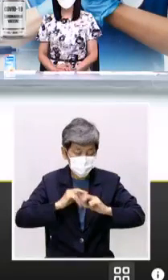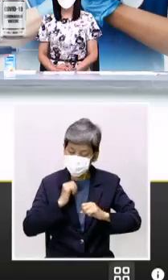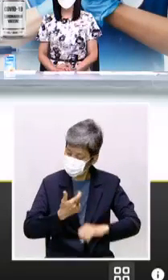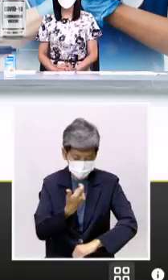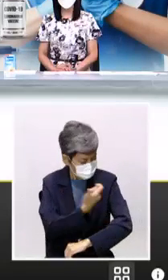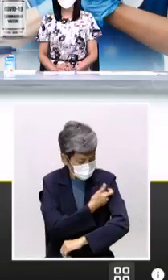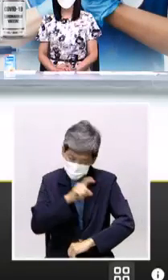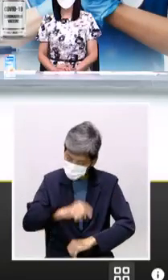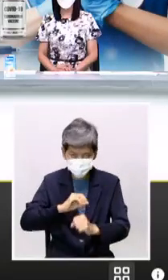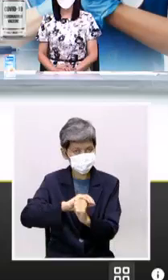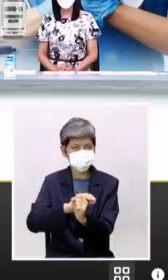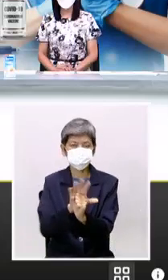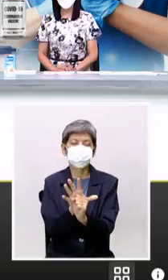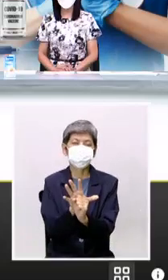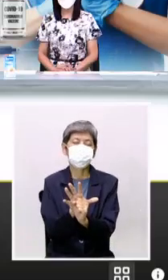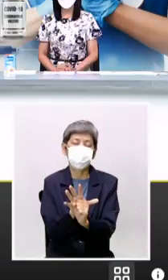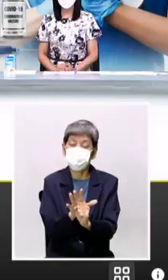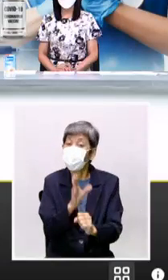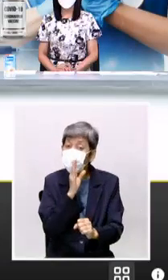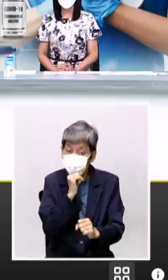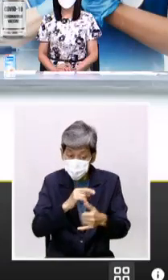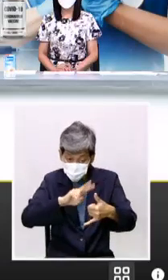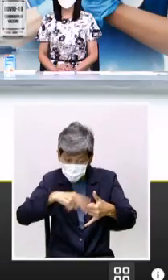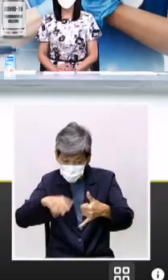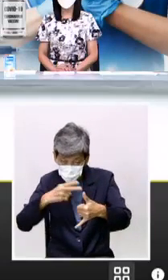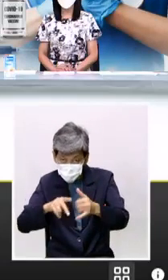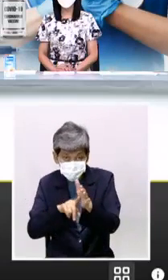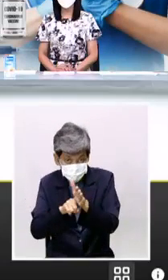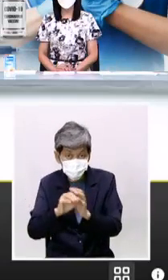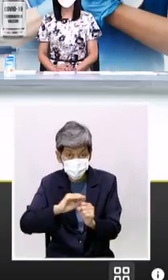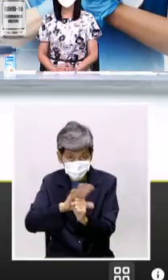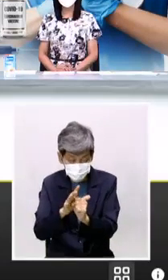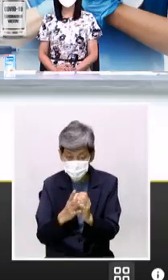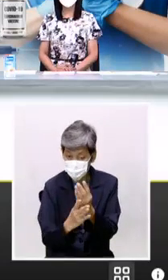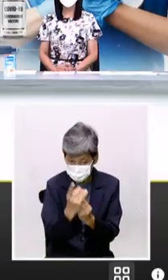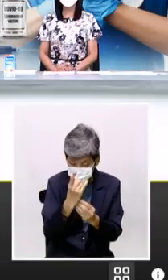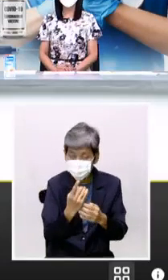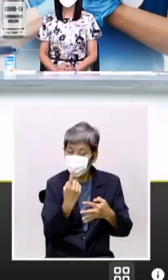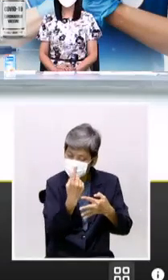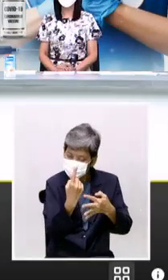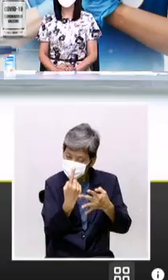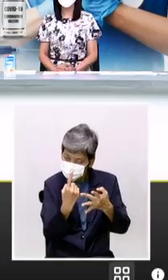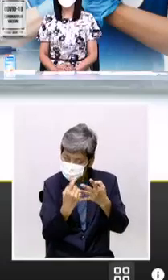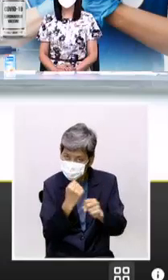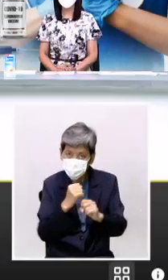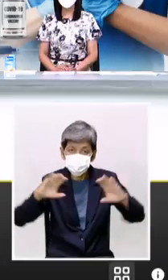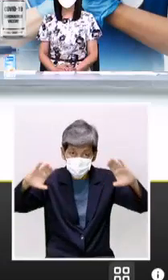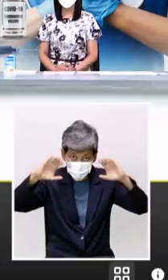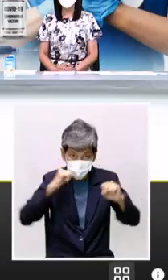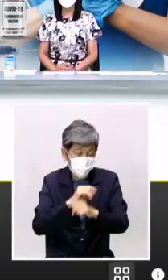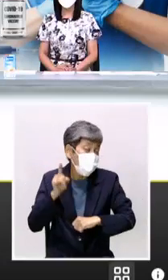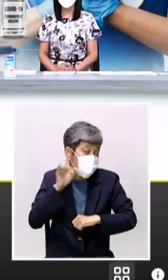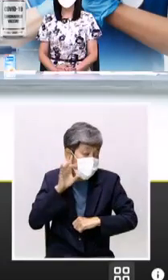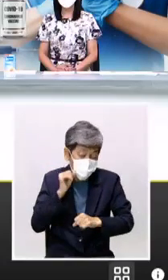องฉีดวัคซีนต้านโควิด-19หรือไม่อย่างนั้นก็ต้องตรวจหาเชื้อโควิดเนี่ยอย่างน้อยสัปดาห์ละ1ครั้งนะคะสำหรับข้าราชการที่ฝ่า